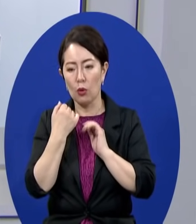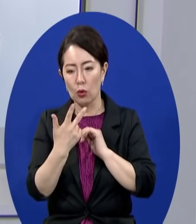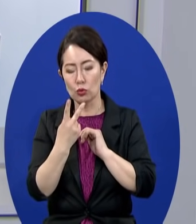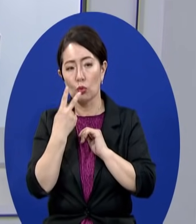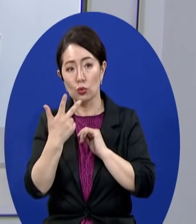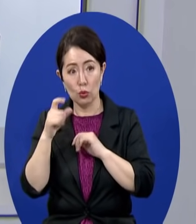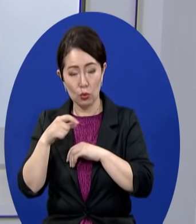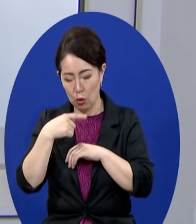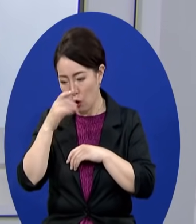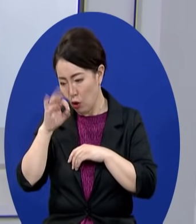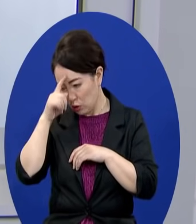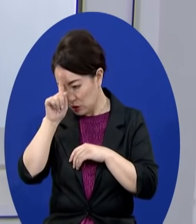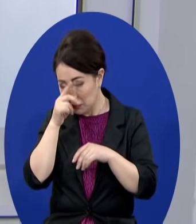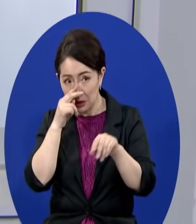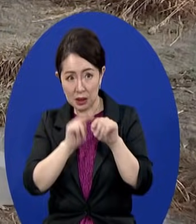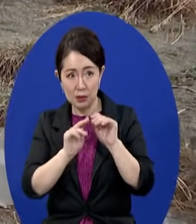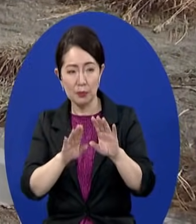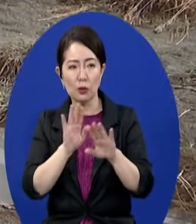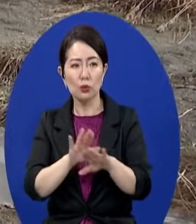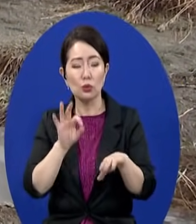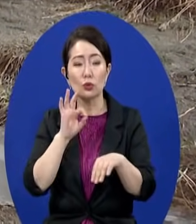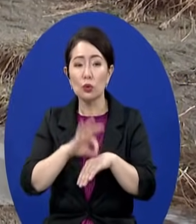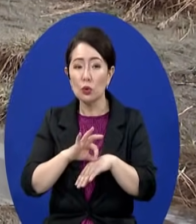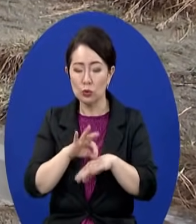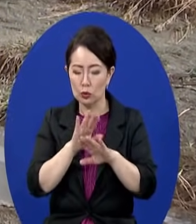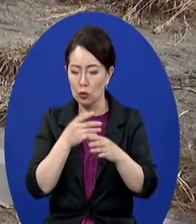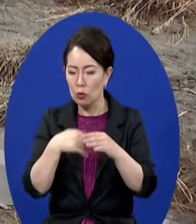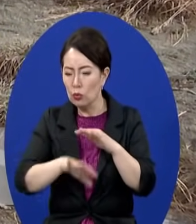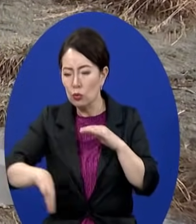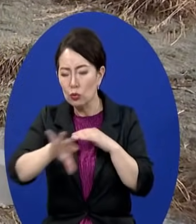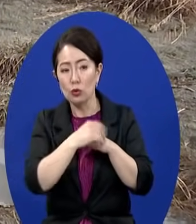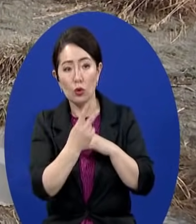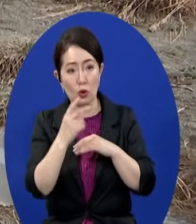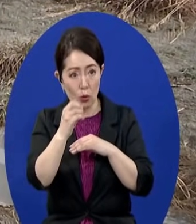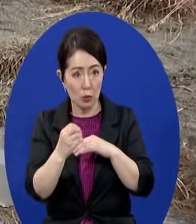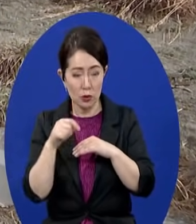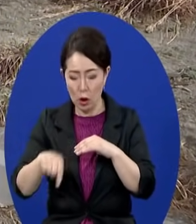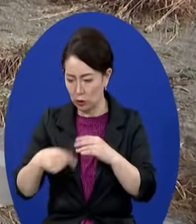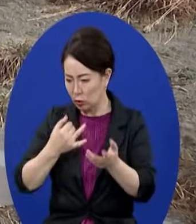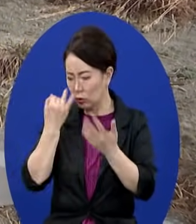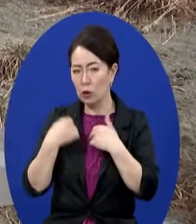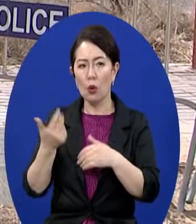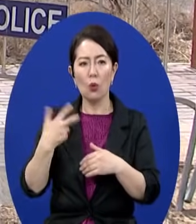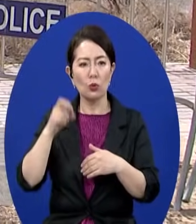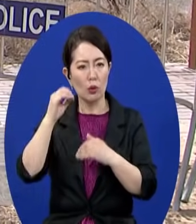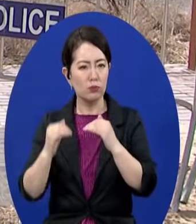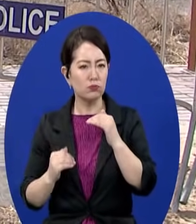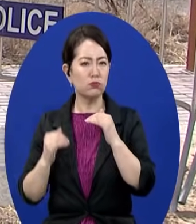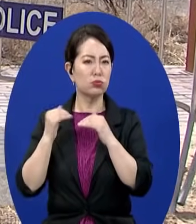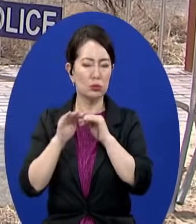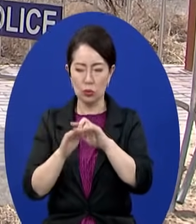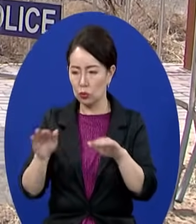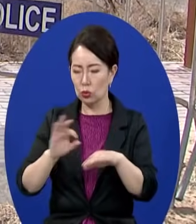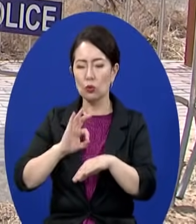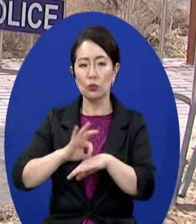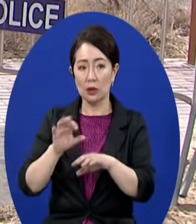байна. Хүүхдийн өвчлөл нийтдээ өвчлөгсдийн 22% бол өнгөрсөн 7 хоногт эзэлж байсан бол энэ 7 хоногоос 30% хүрсэн мэдээлэл бол анхаарал